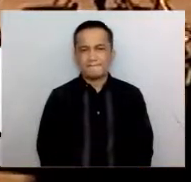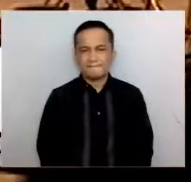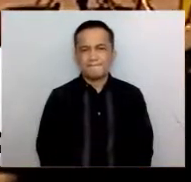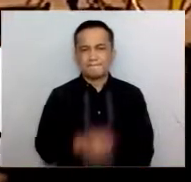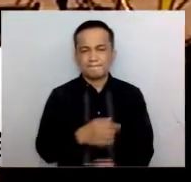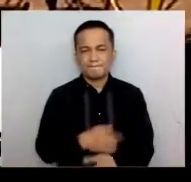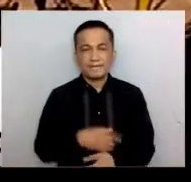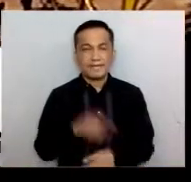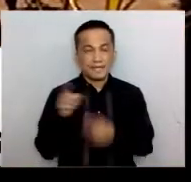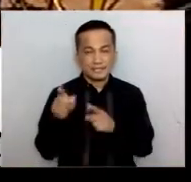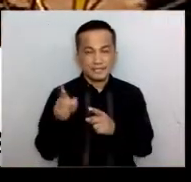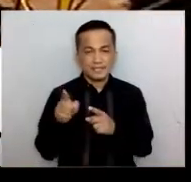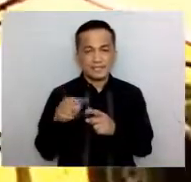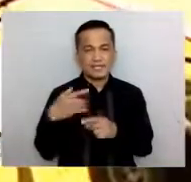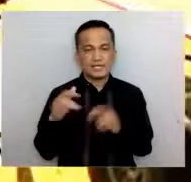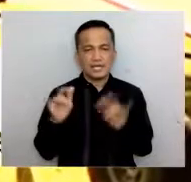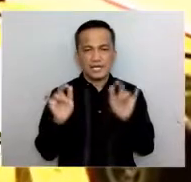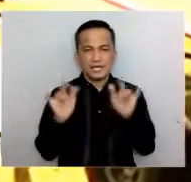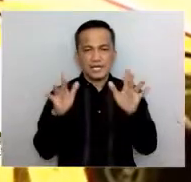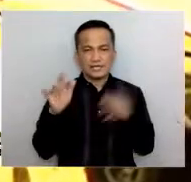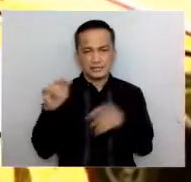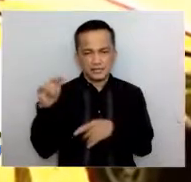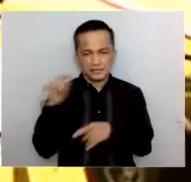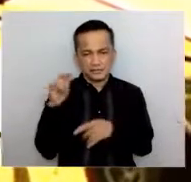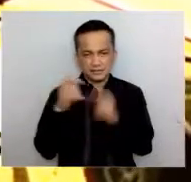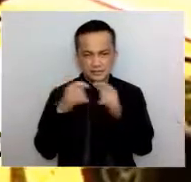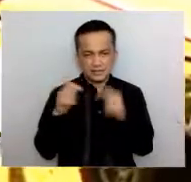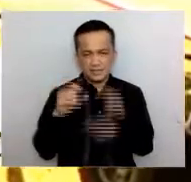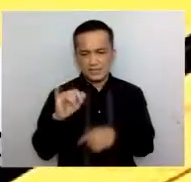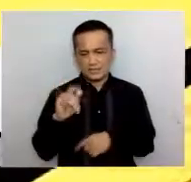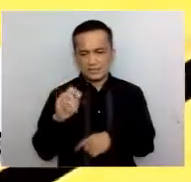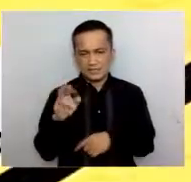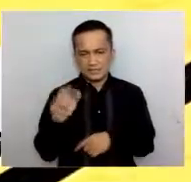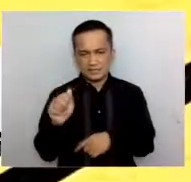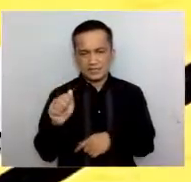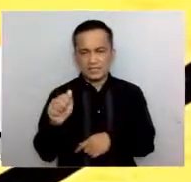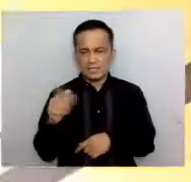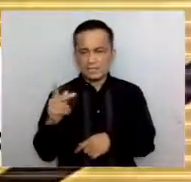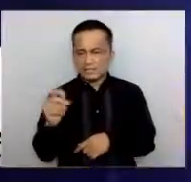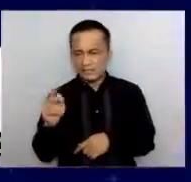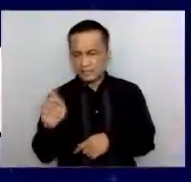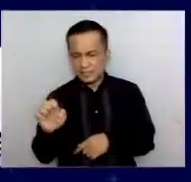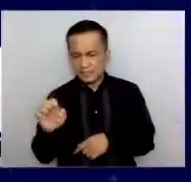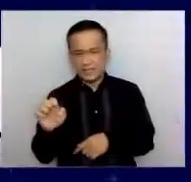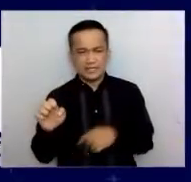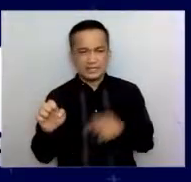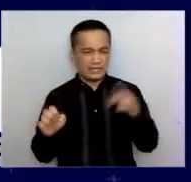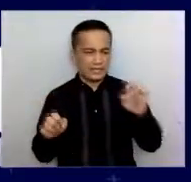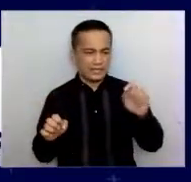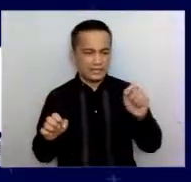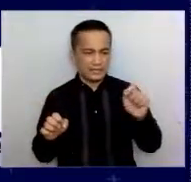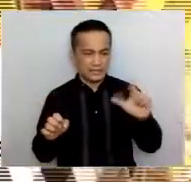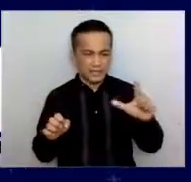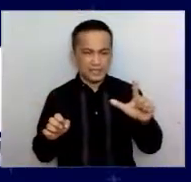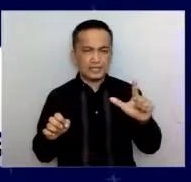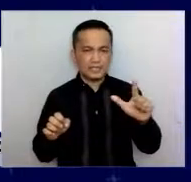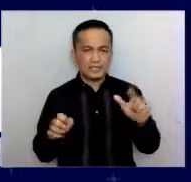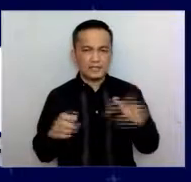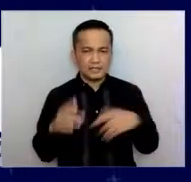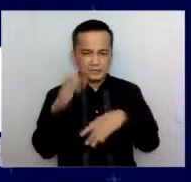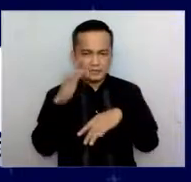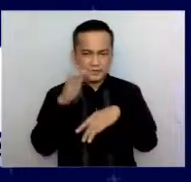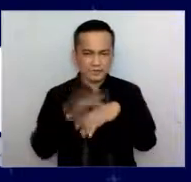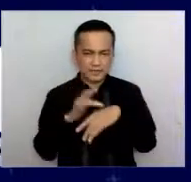Yan ang mga ultralight aircraft na sinubukan ng lakwatcher na sina K Brosas at Ethel Booba para sa patikim ng